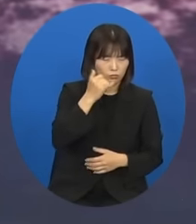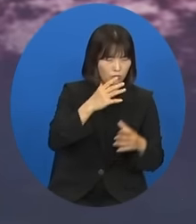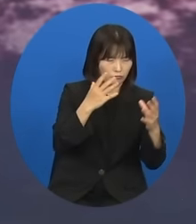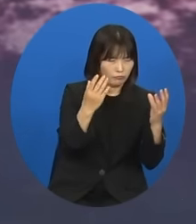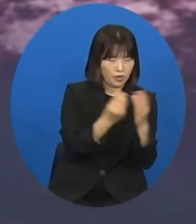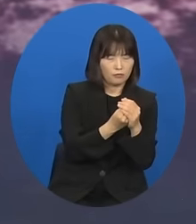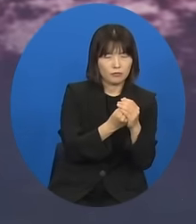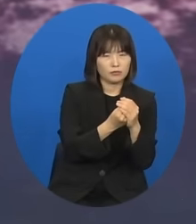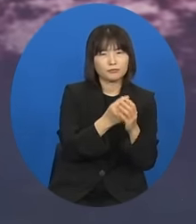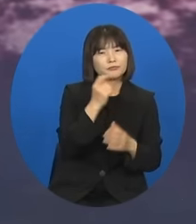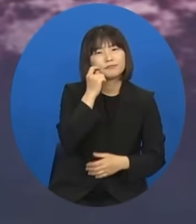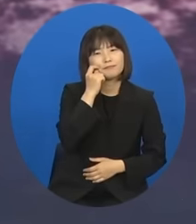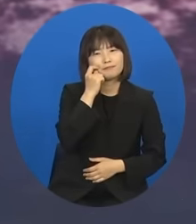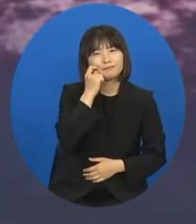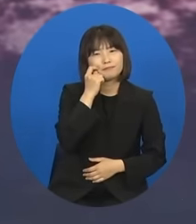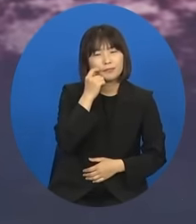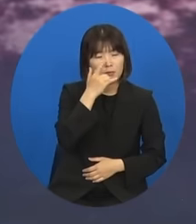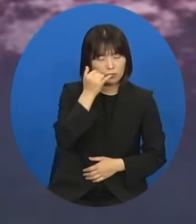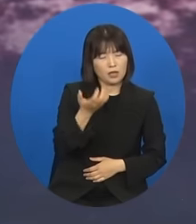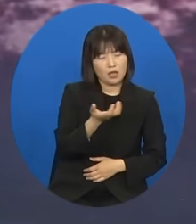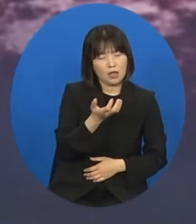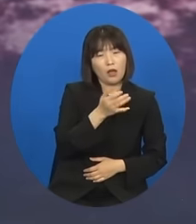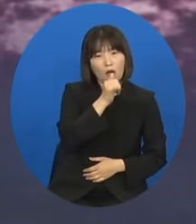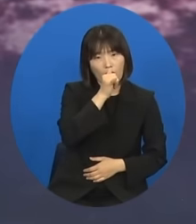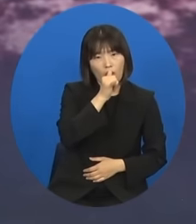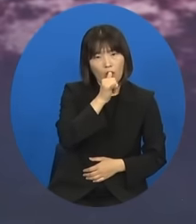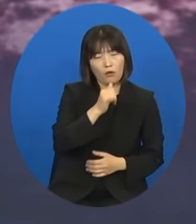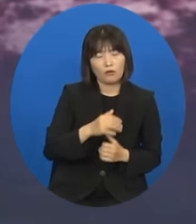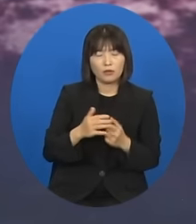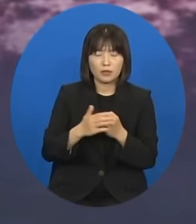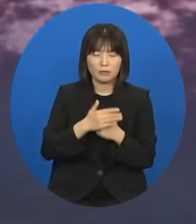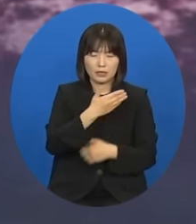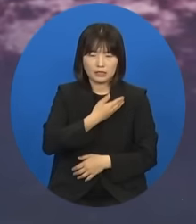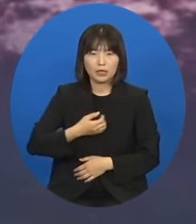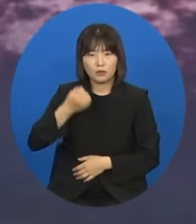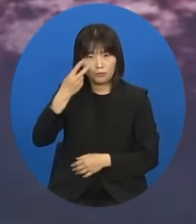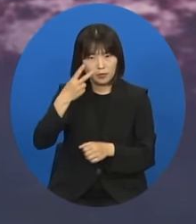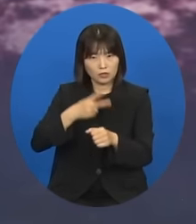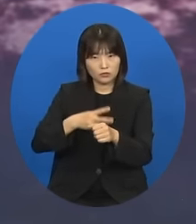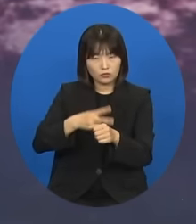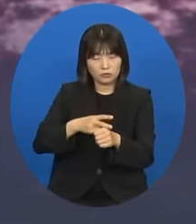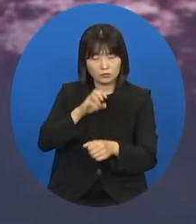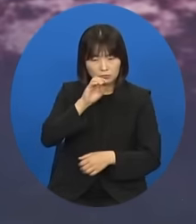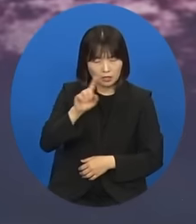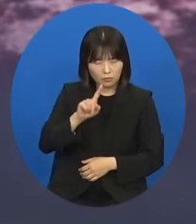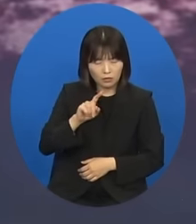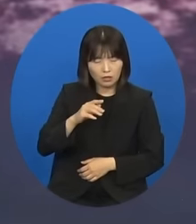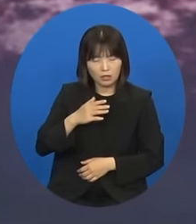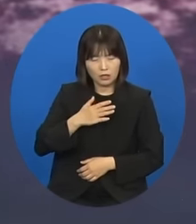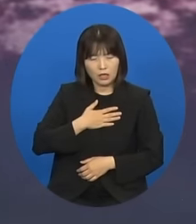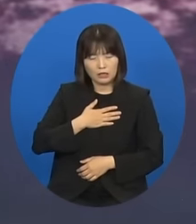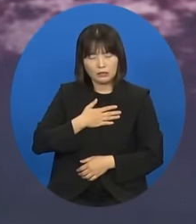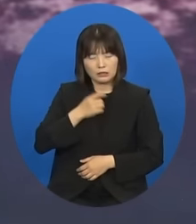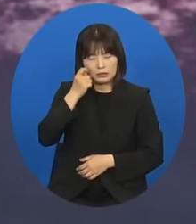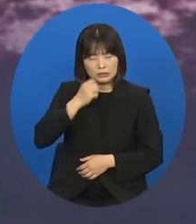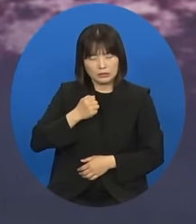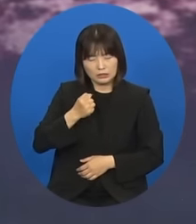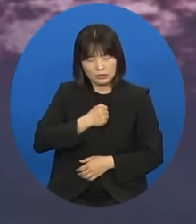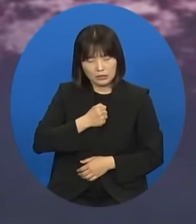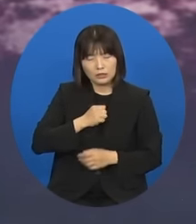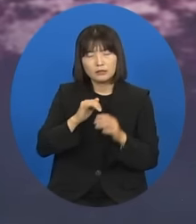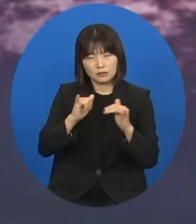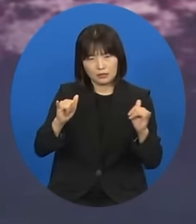아픈 거예요 그래서 사도 바울이 이런 얘기를 하죠 아 나는 공고한 사람입니다 이런 얘기를 하잖아요 7장